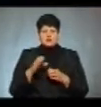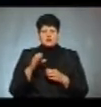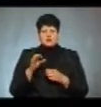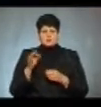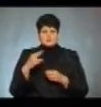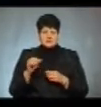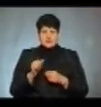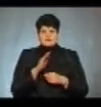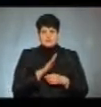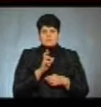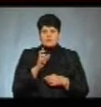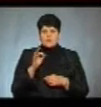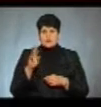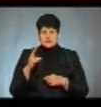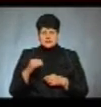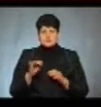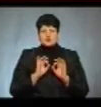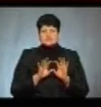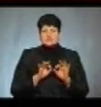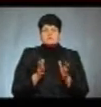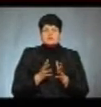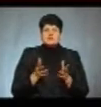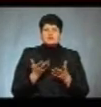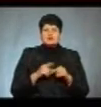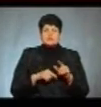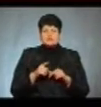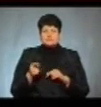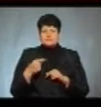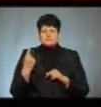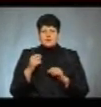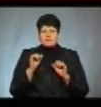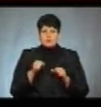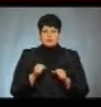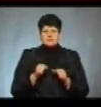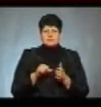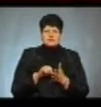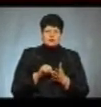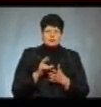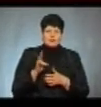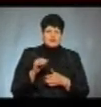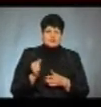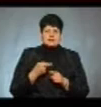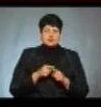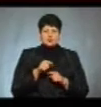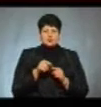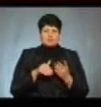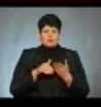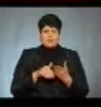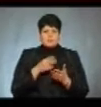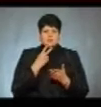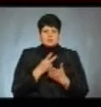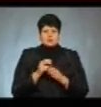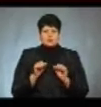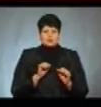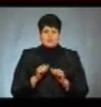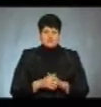Вадим Боярський. Отож, пане Вадиме, розкажіть більше, які родини на Тернопільщині можуть претендувати на цю допомогу, передбачену